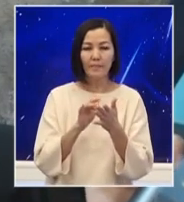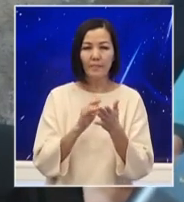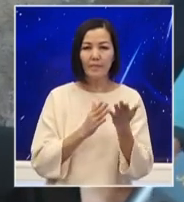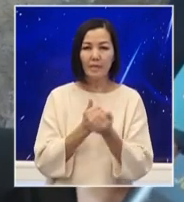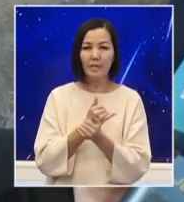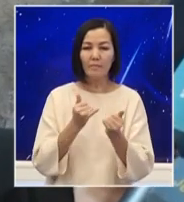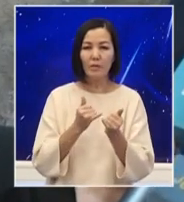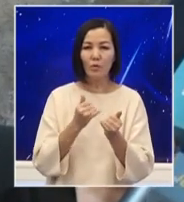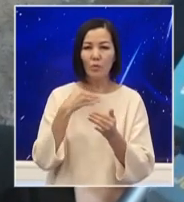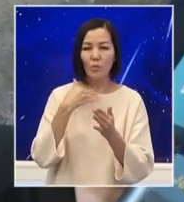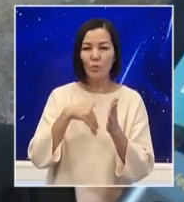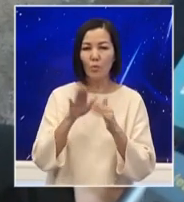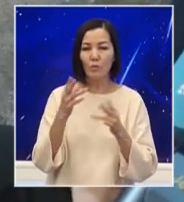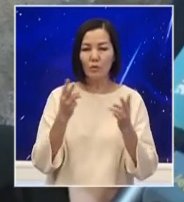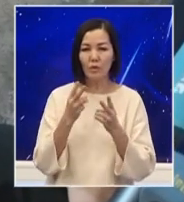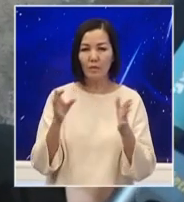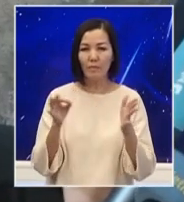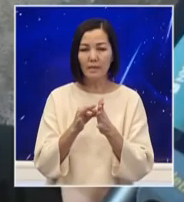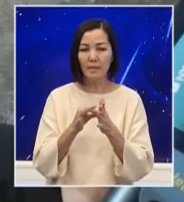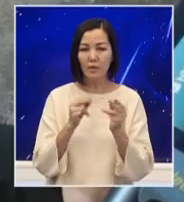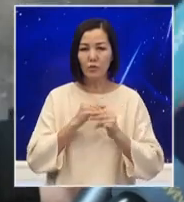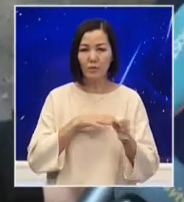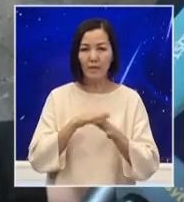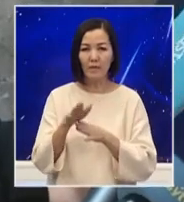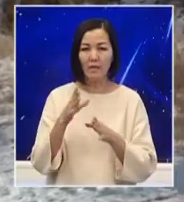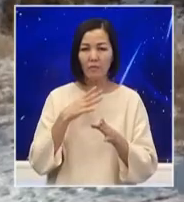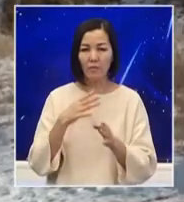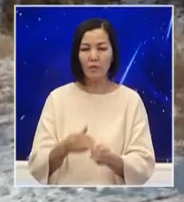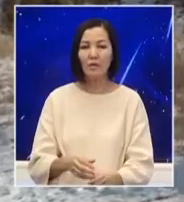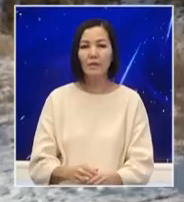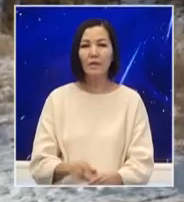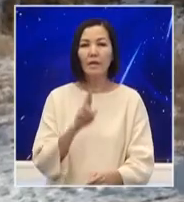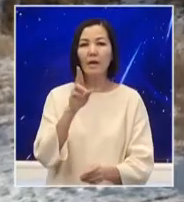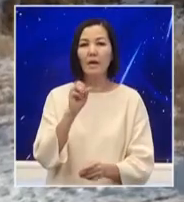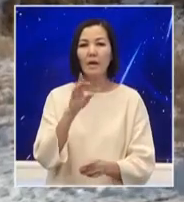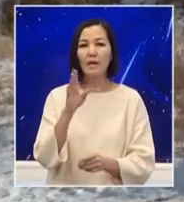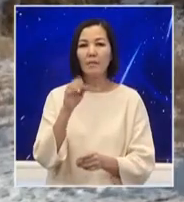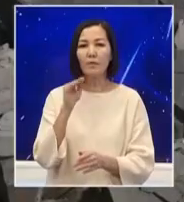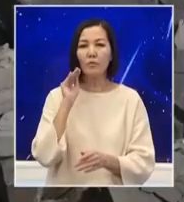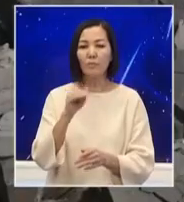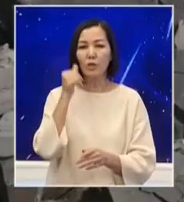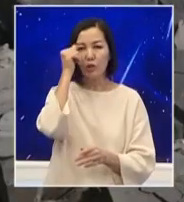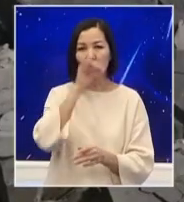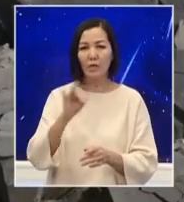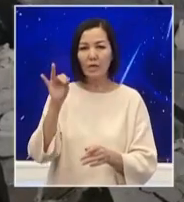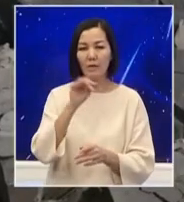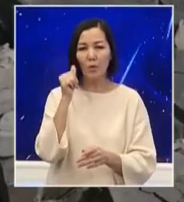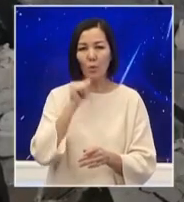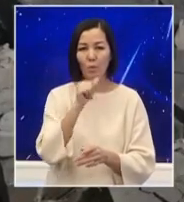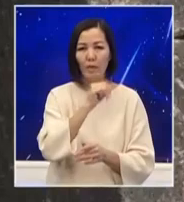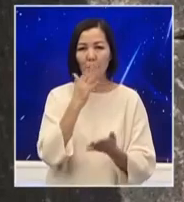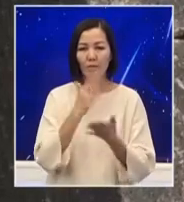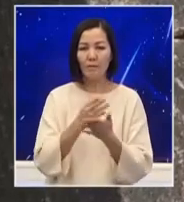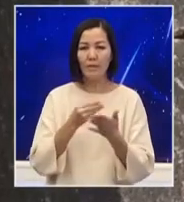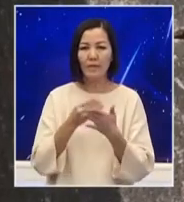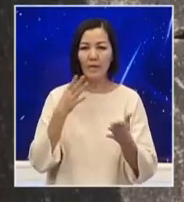қызметтің сапасын арттыру мақсатында бұл жұмыстар жүргізіліп отыр. Қарабастаудың етегі мыңжылдықтар құпиясын бауырына басқан киелі де